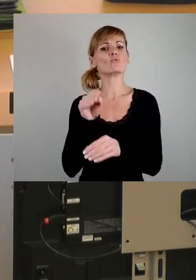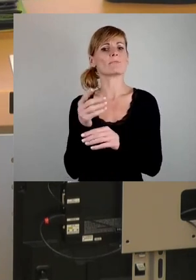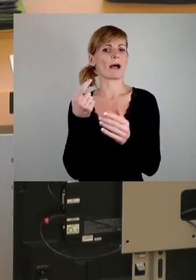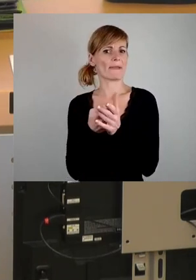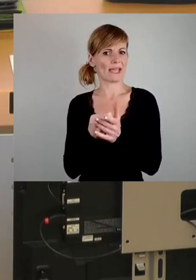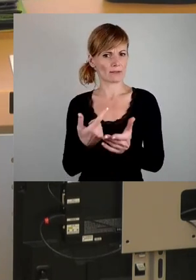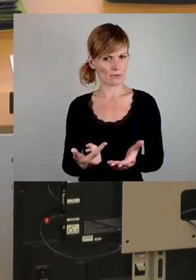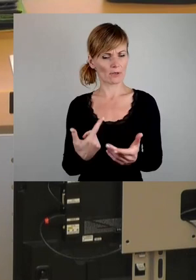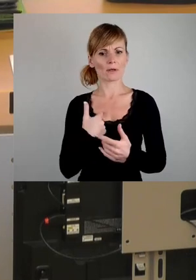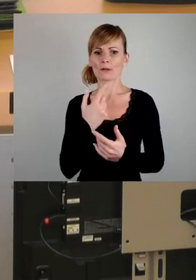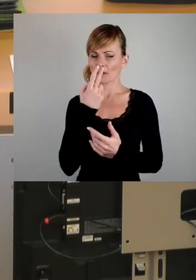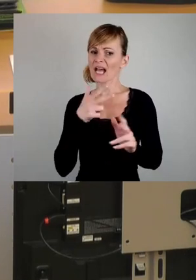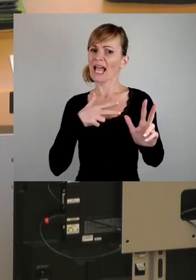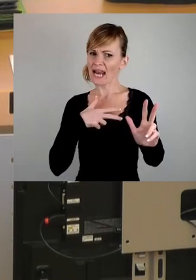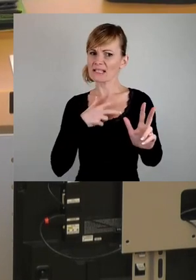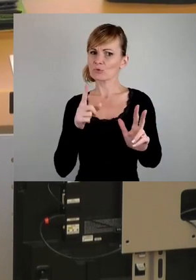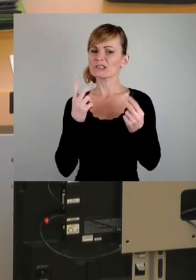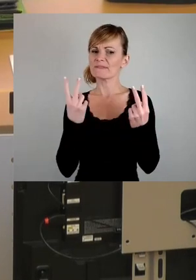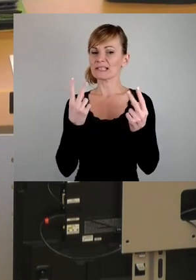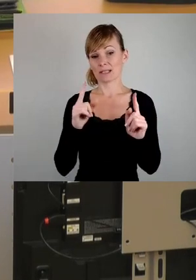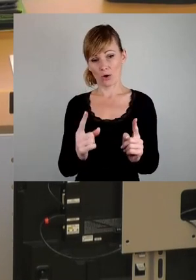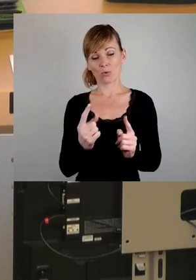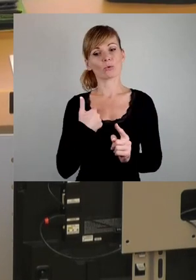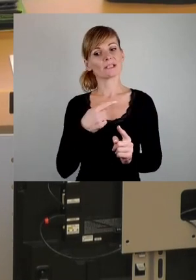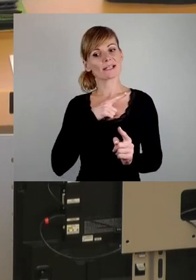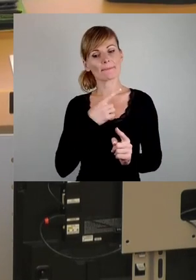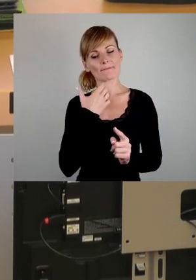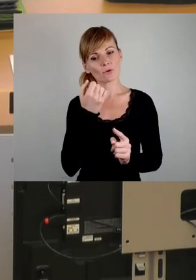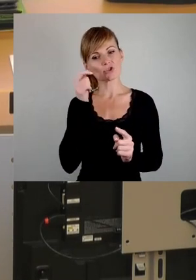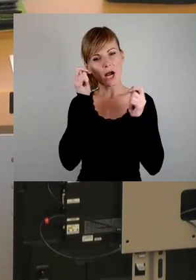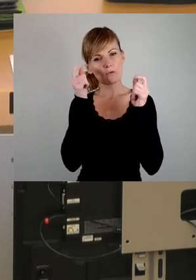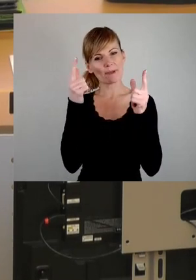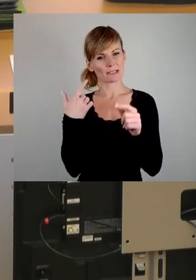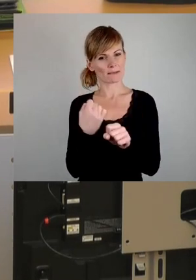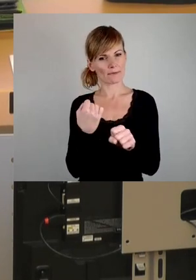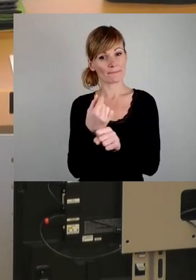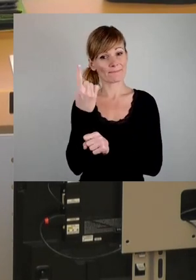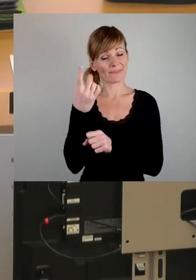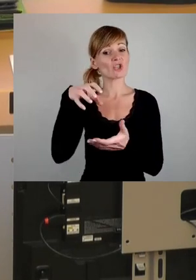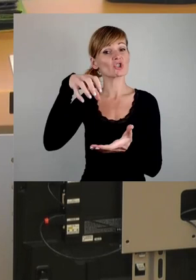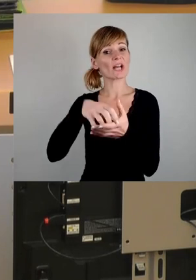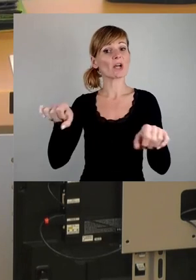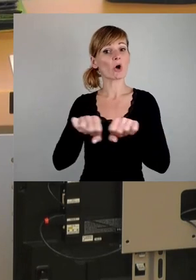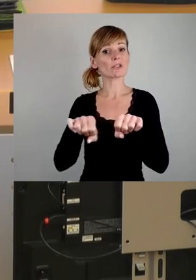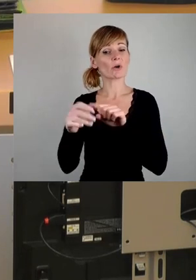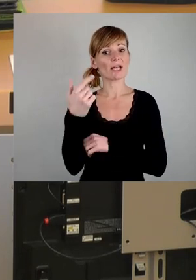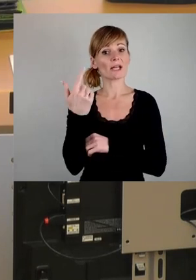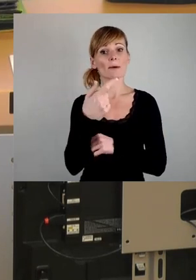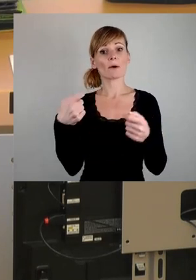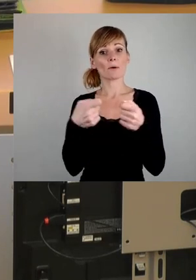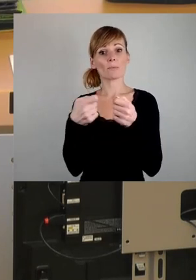mal gleich darauf aufmerksam machen, dass die Stadt Rostock die Bundesgartenschau 2025 vor einem Jahr abgesagt